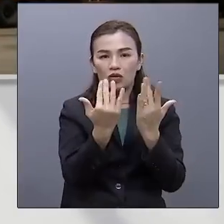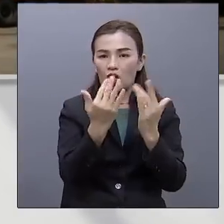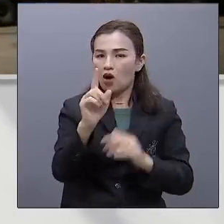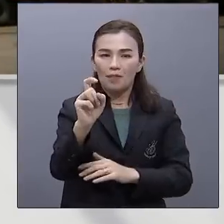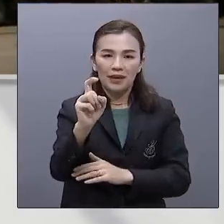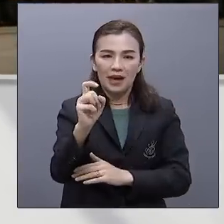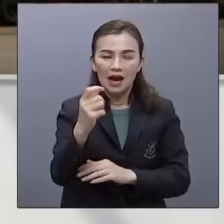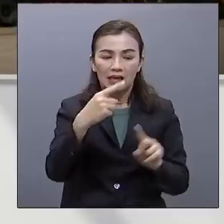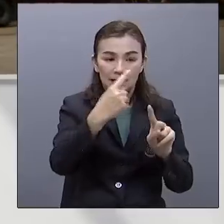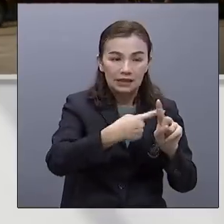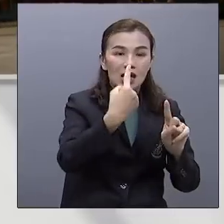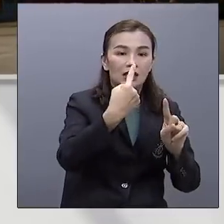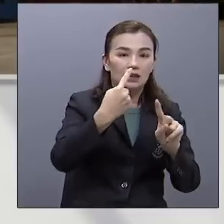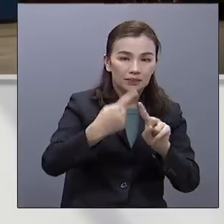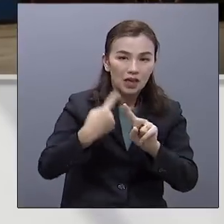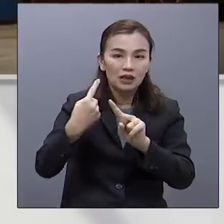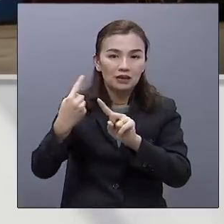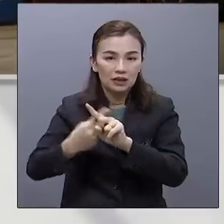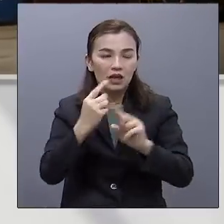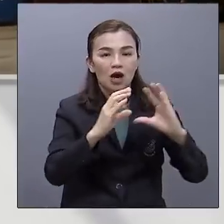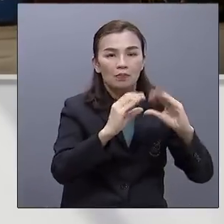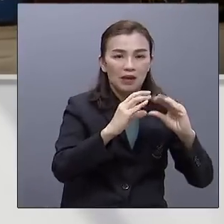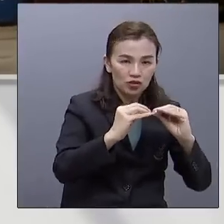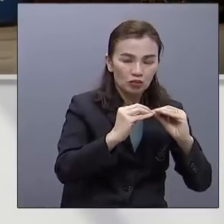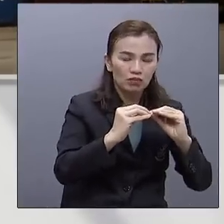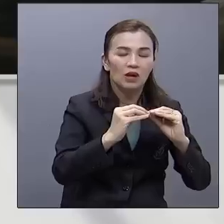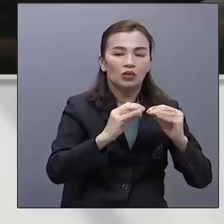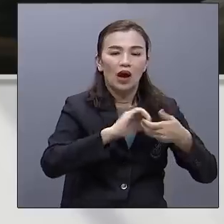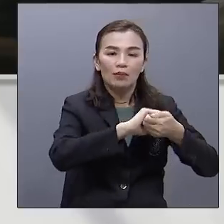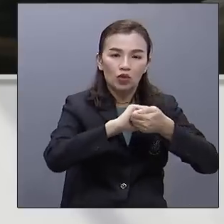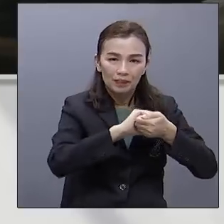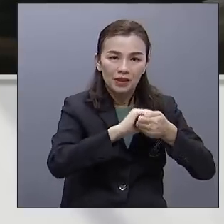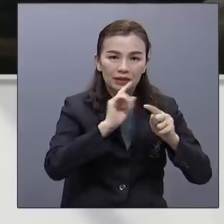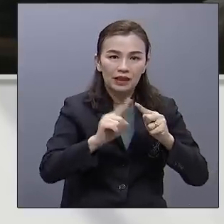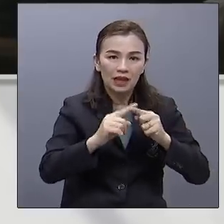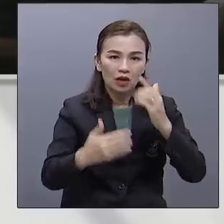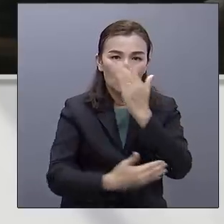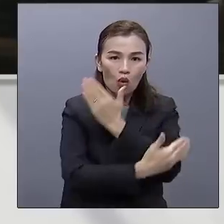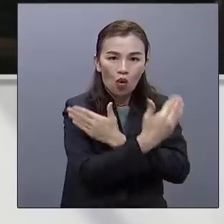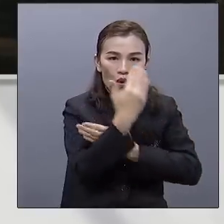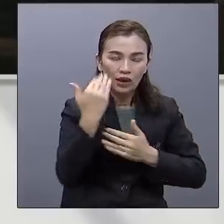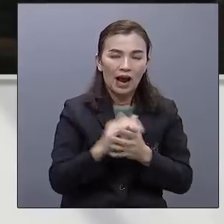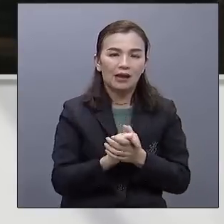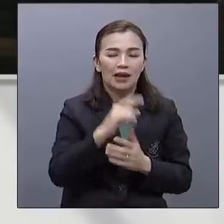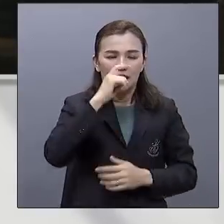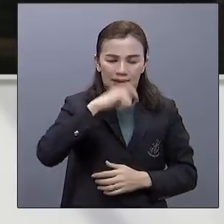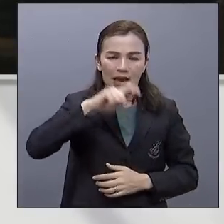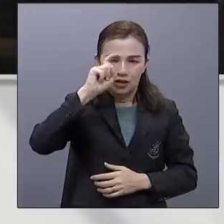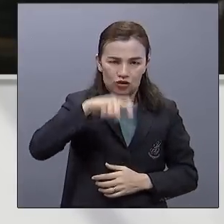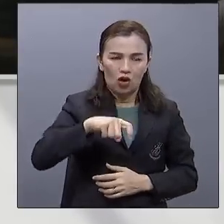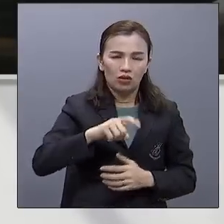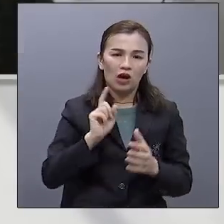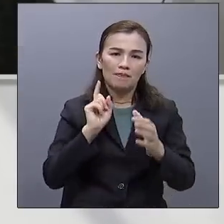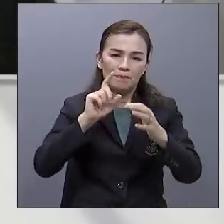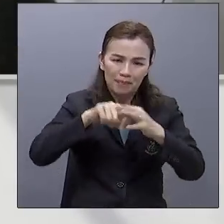ต่ละเดือนมีวงประชุมหารือกรอบความร่วมมือต่างๆที่เป็นโอกาสทางภูมิรัฐศาสตร์ที่ไทยควรจะได้เข้าไปริเ